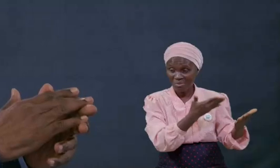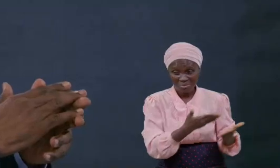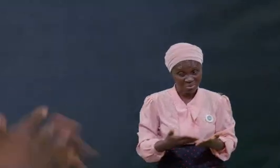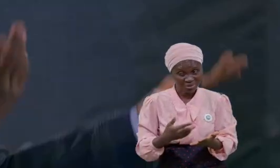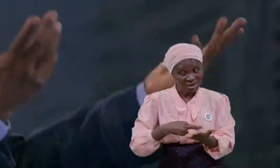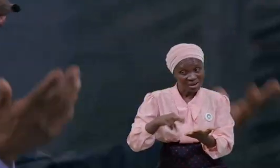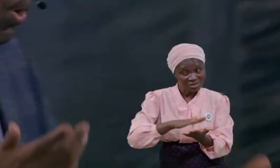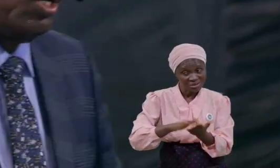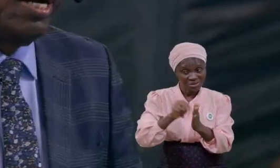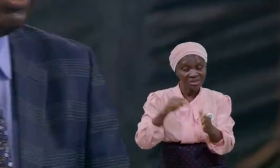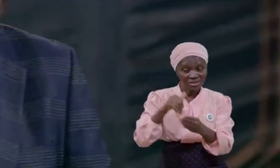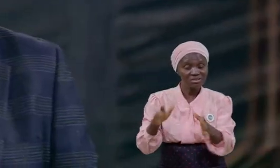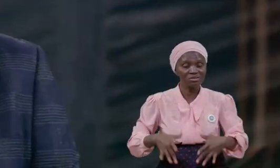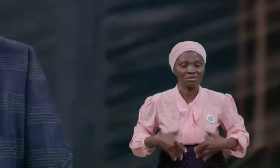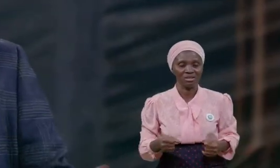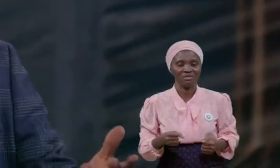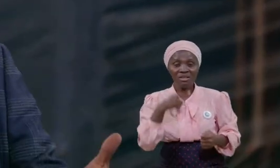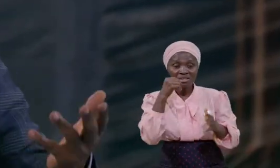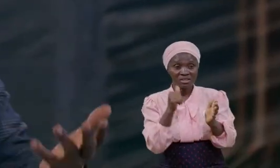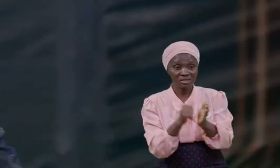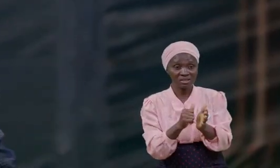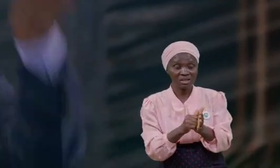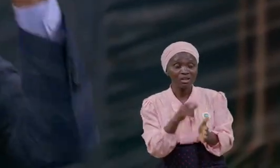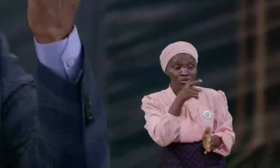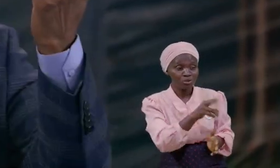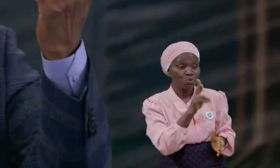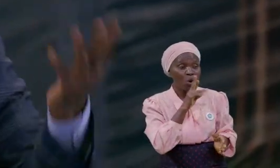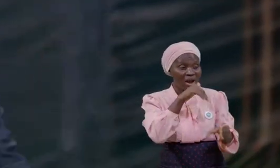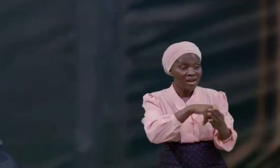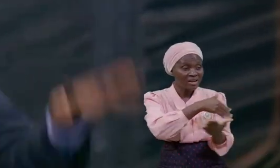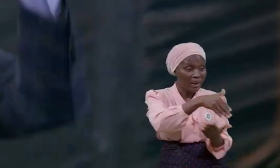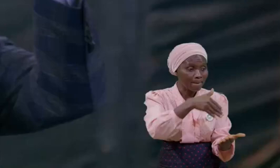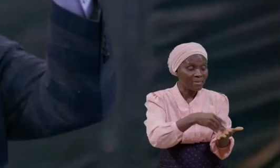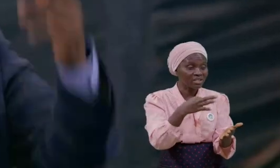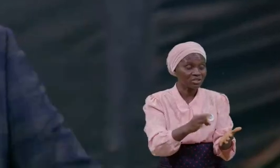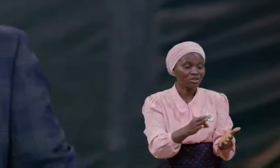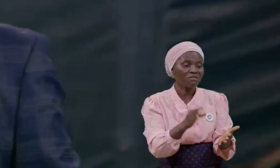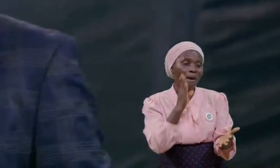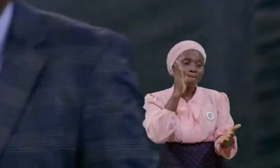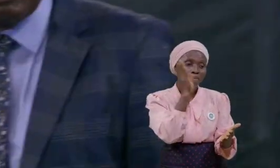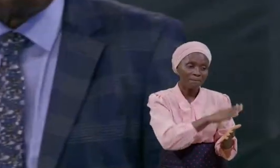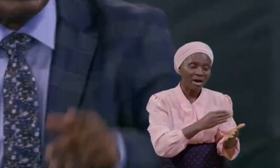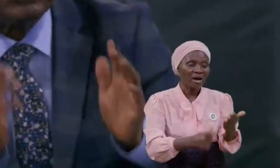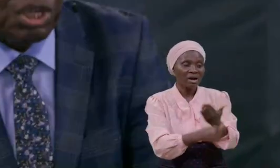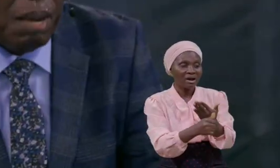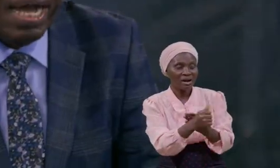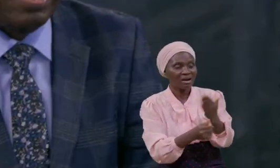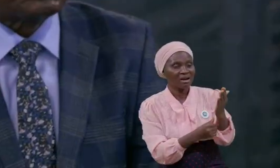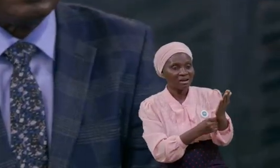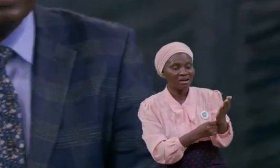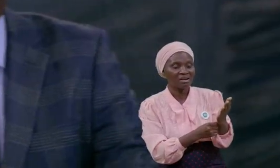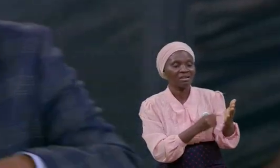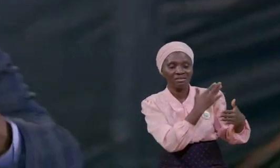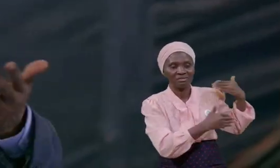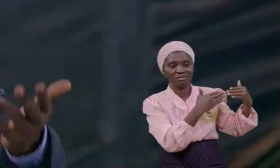au milieu d'une génération perverse. Sortez, sauvez-vous, secourez-vous,